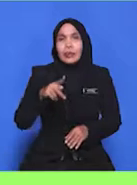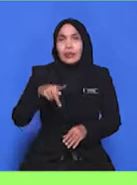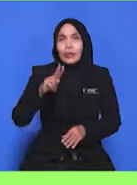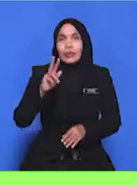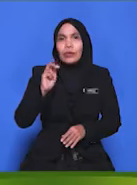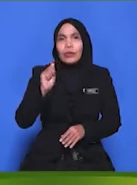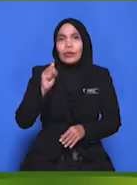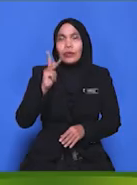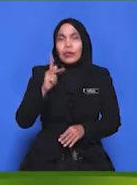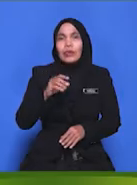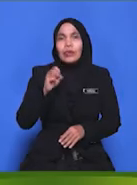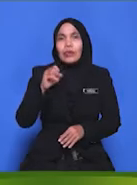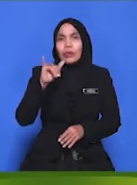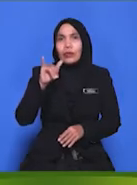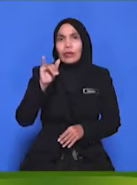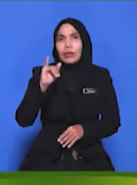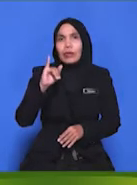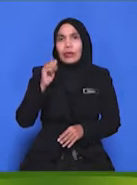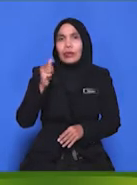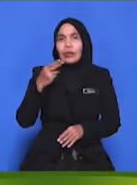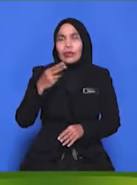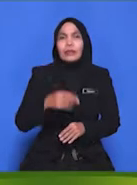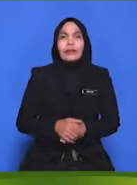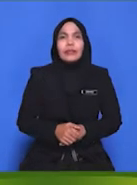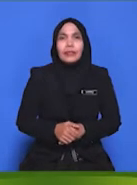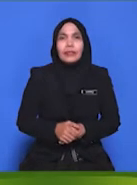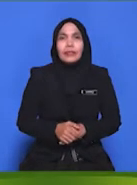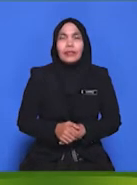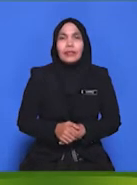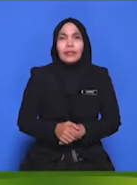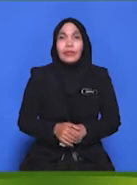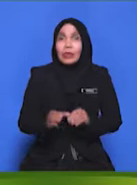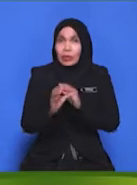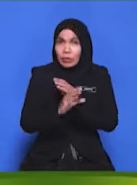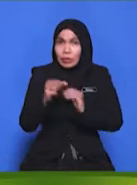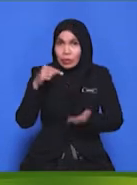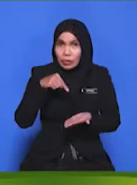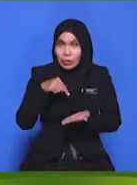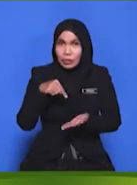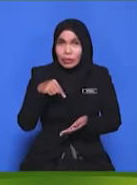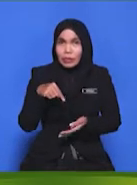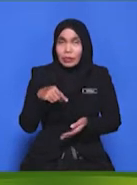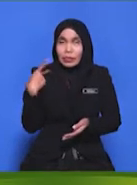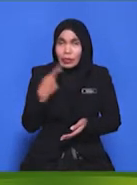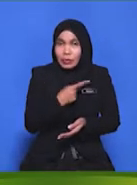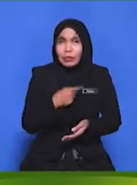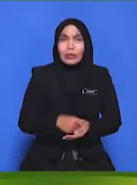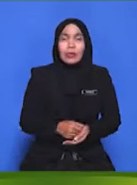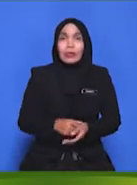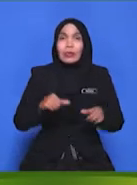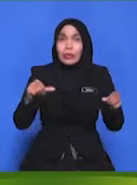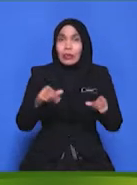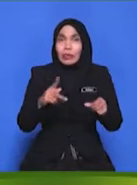Umayyah. Berbanding dengan negara kita yang mengamalkan sistem pemilihan secara demokrasi